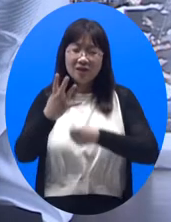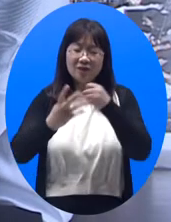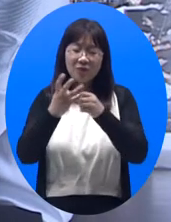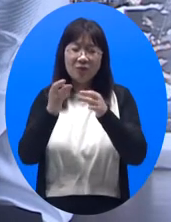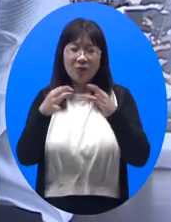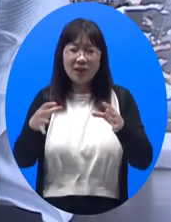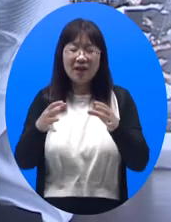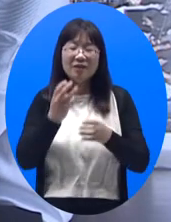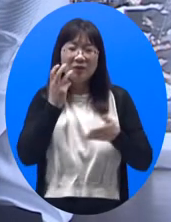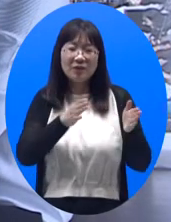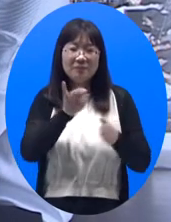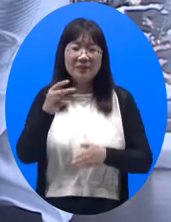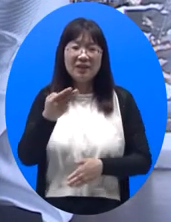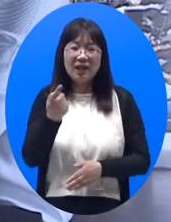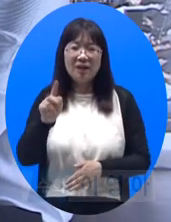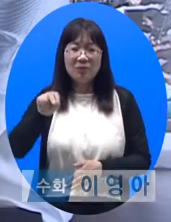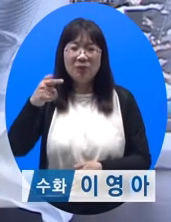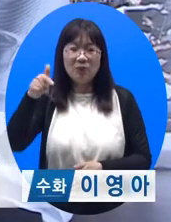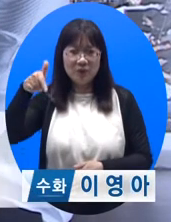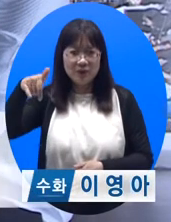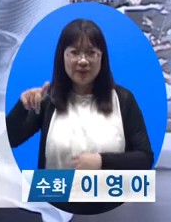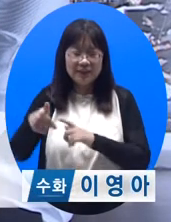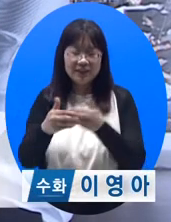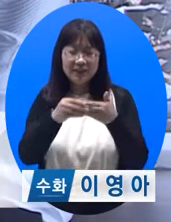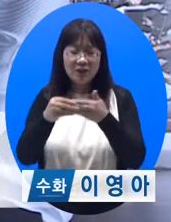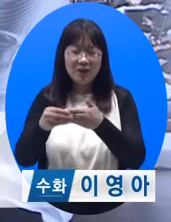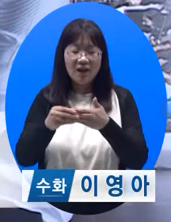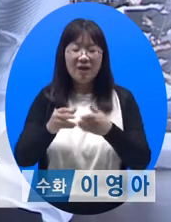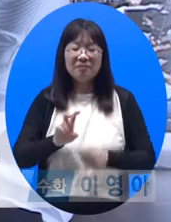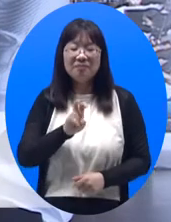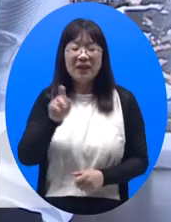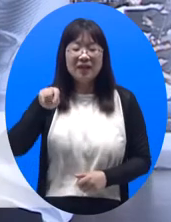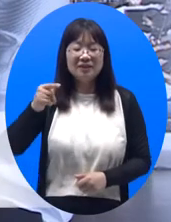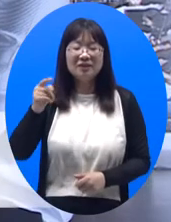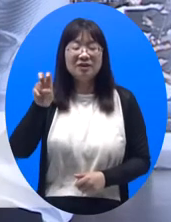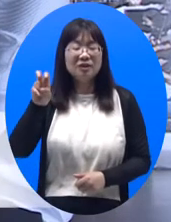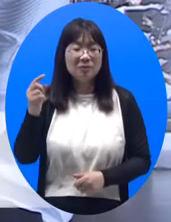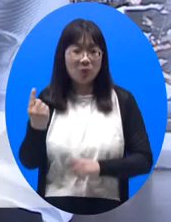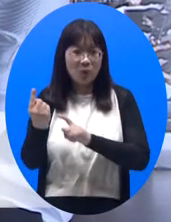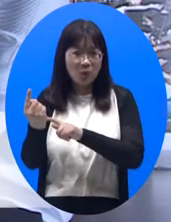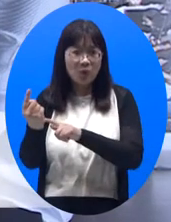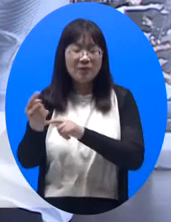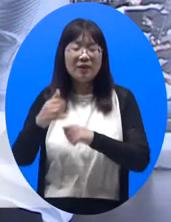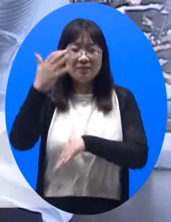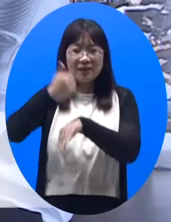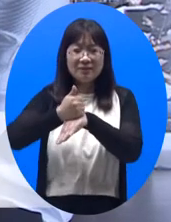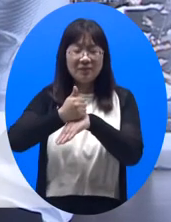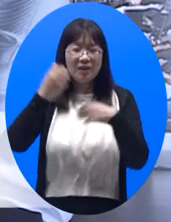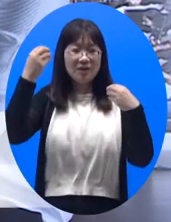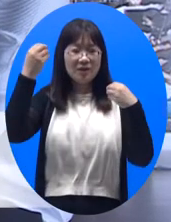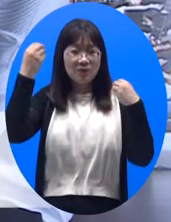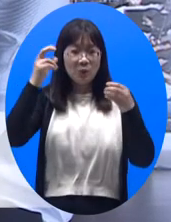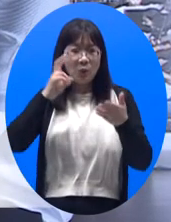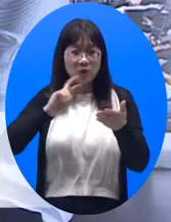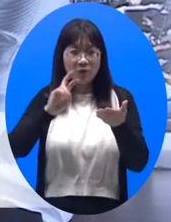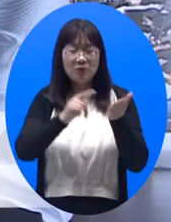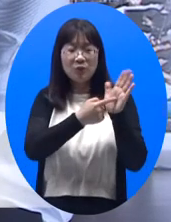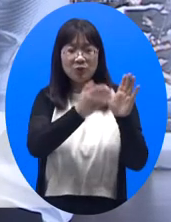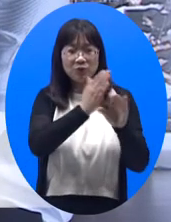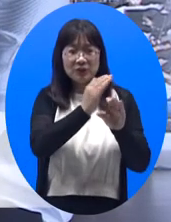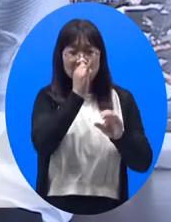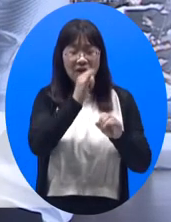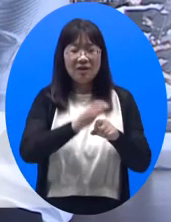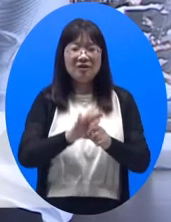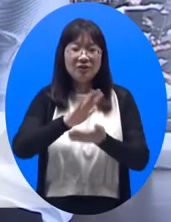4년 동안 경기 필하모니 오케스트라를 이끌어온 마스모 자네티가 마지막 공연을 준비하고 있습니다. 열정적인 리더십과